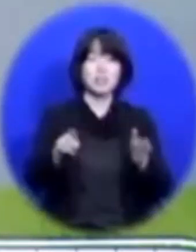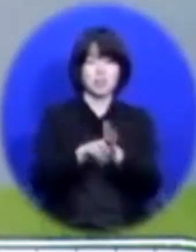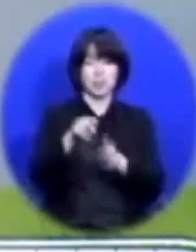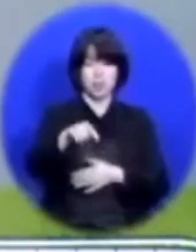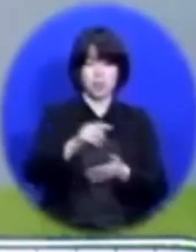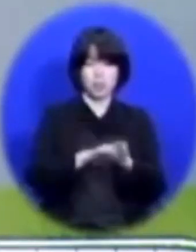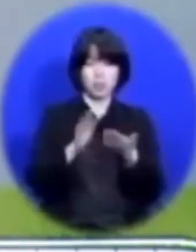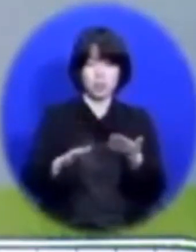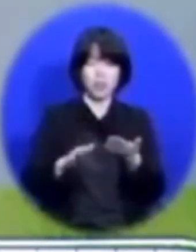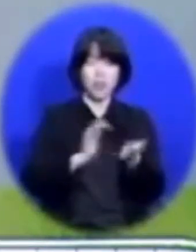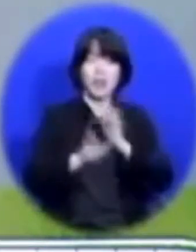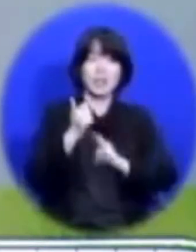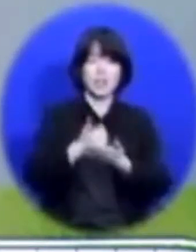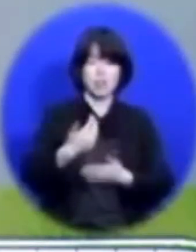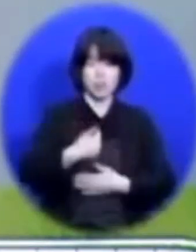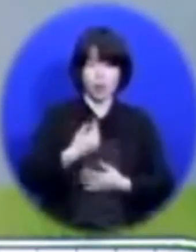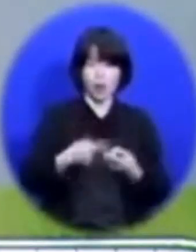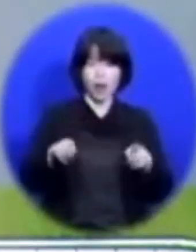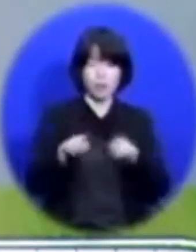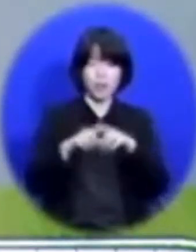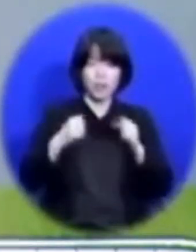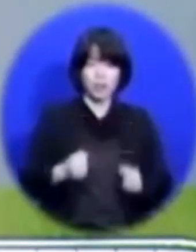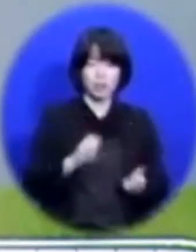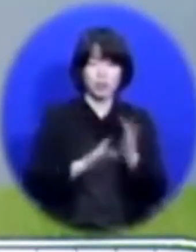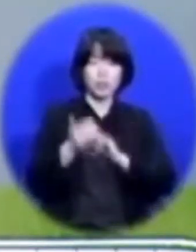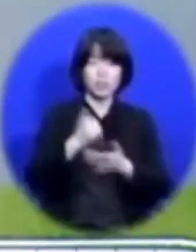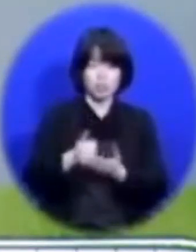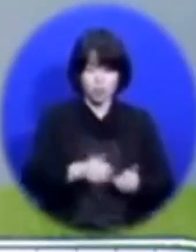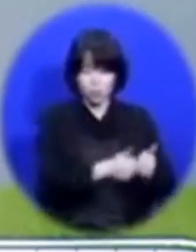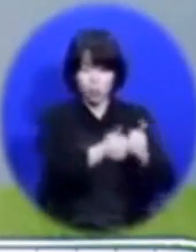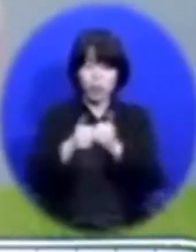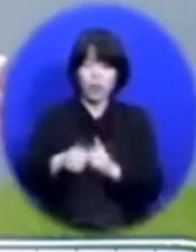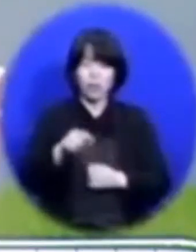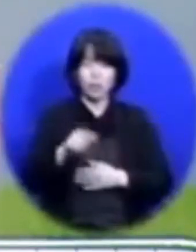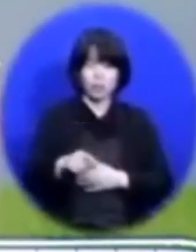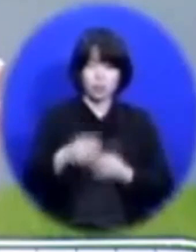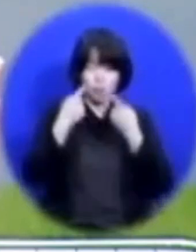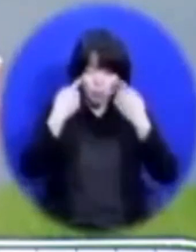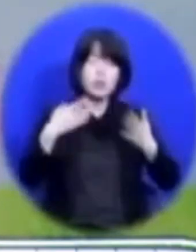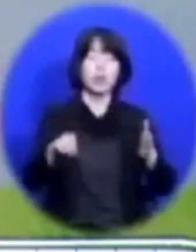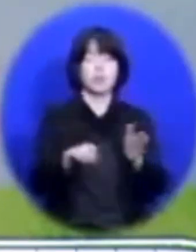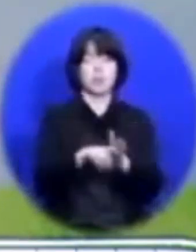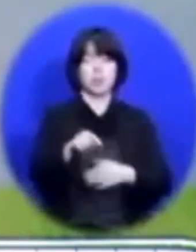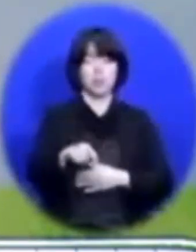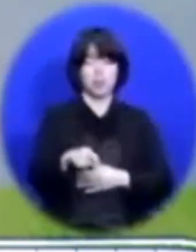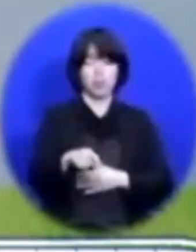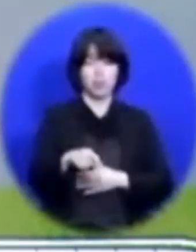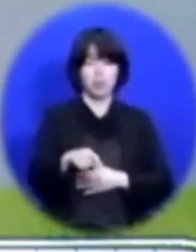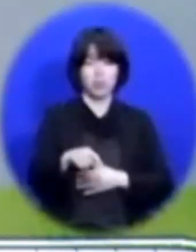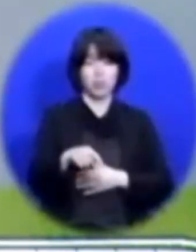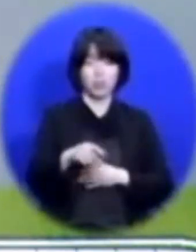믿는것입니다. 예수님이 나와 ​​함께계시고내가그분과함께걷고있다는확고한믿음을갖는것입니다.